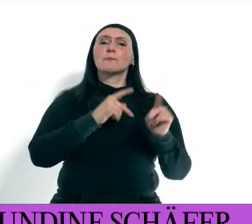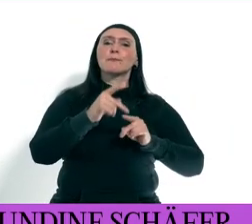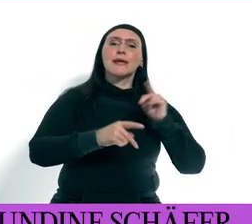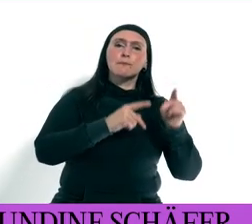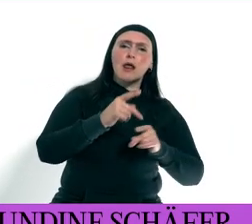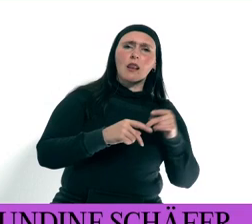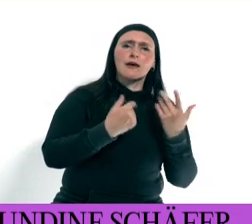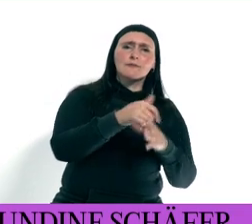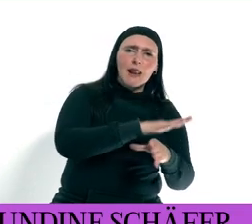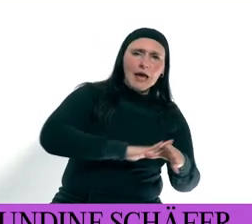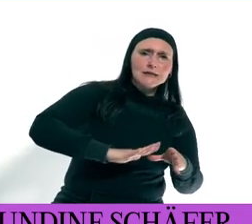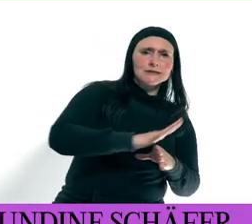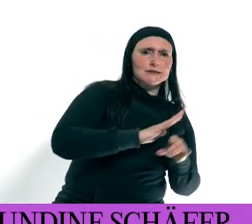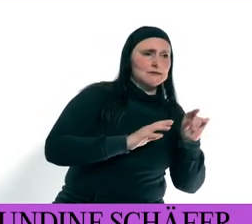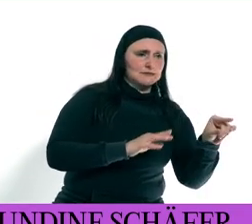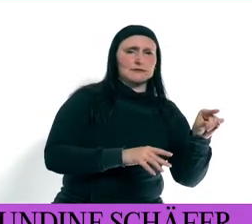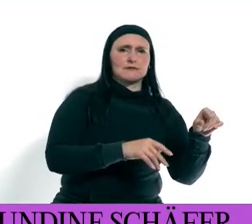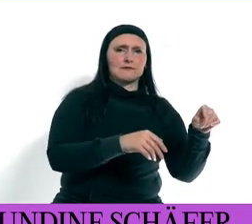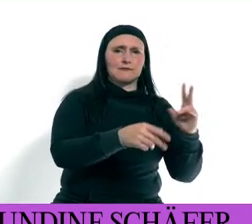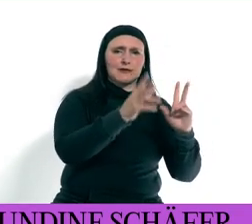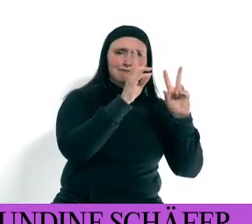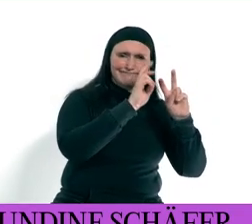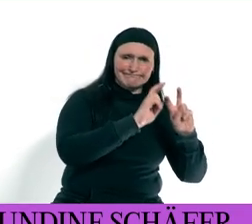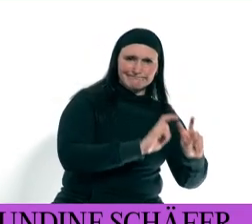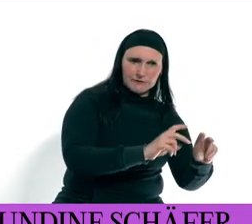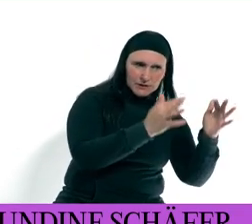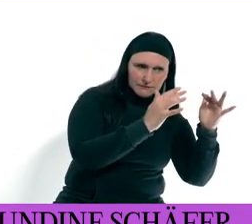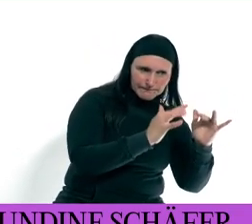das Zurückkehren zu den Menschen, an die Orte,